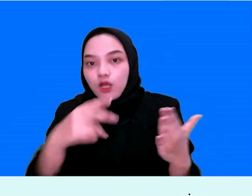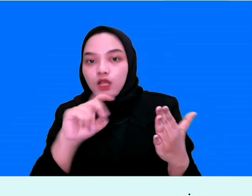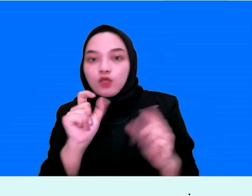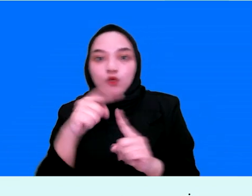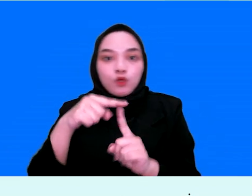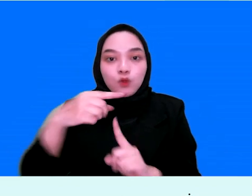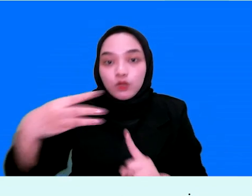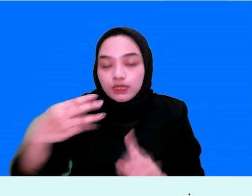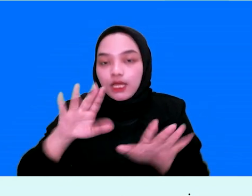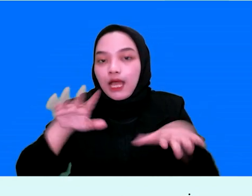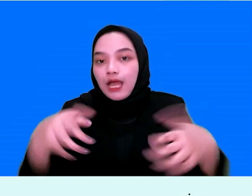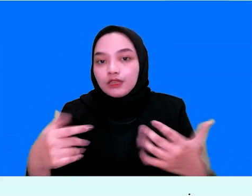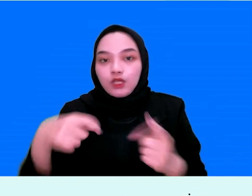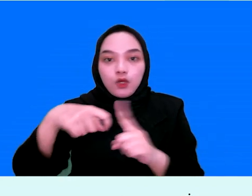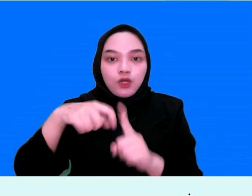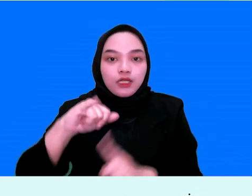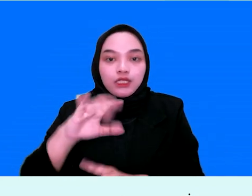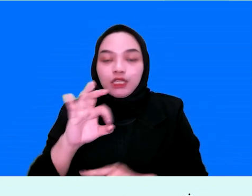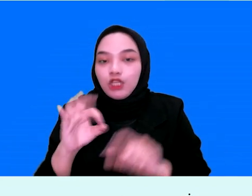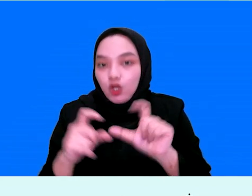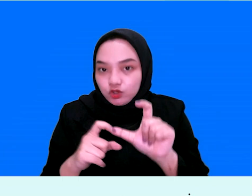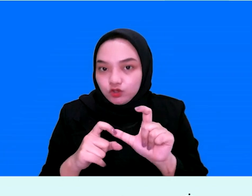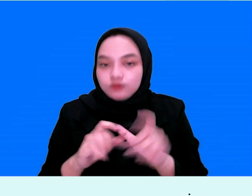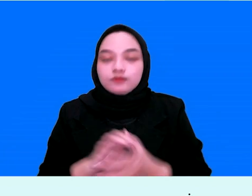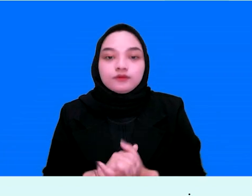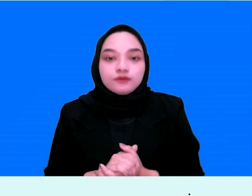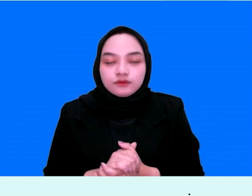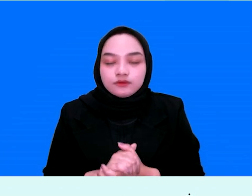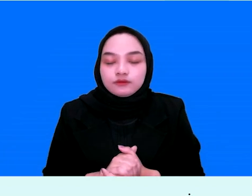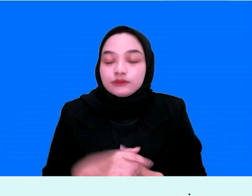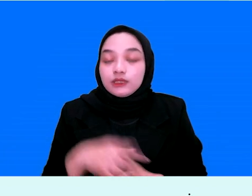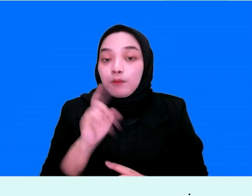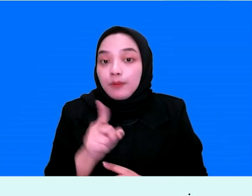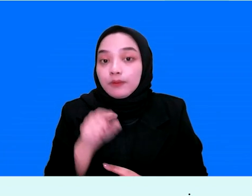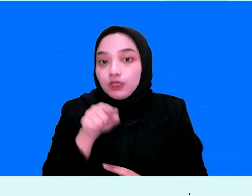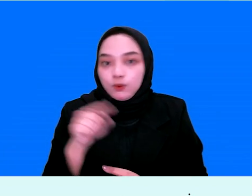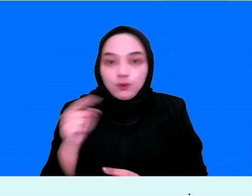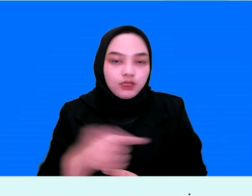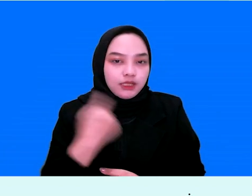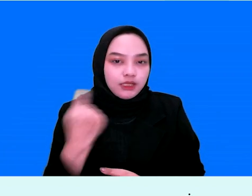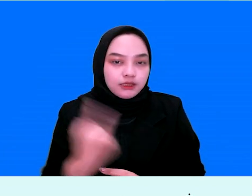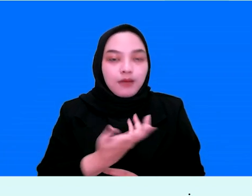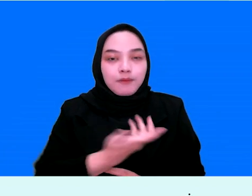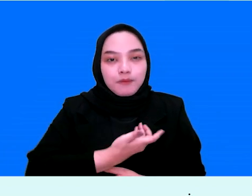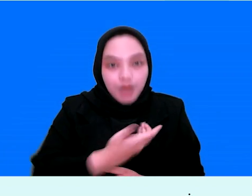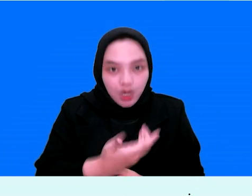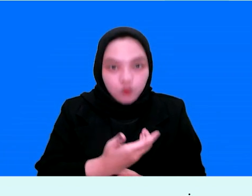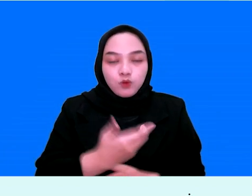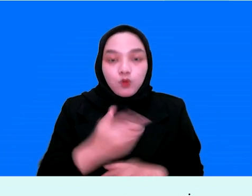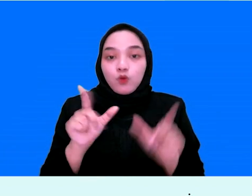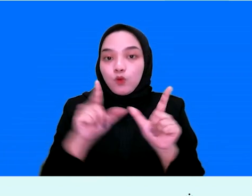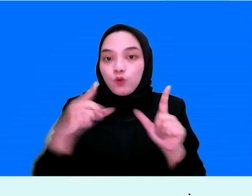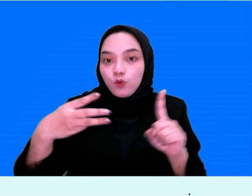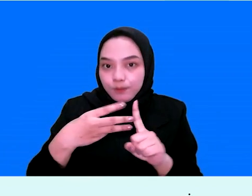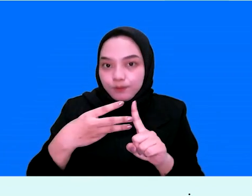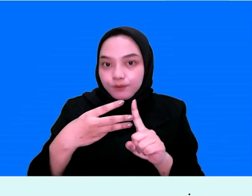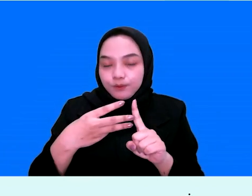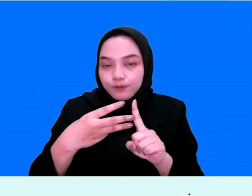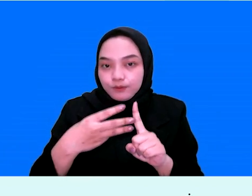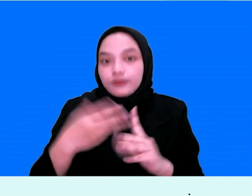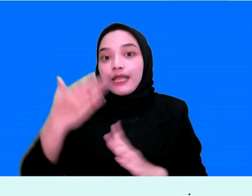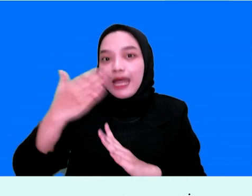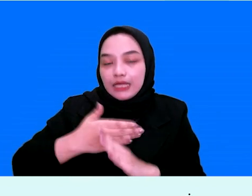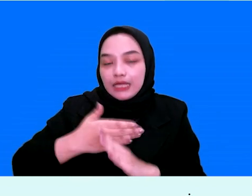rute, atau kios yang ada di stasiun MRT. Oleh karena itu, kita ingin memastikan bahwa website MRT Jakarta